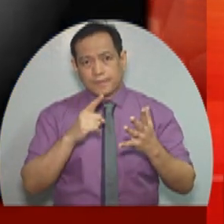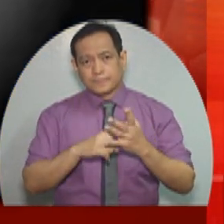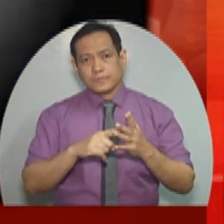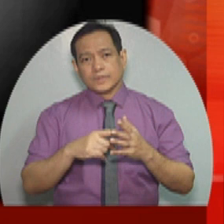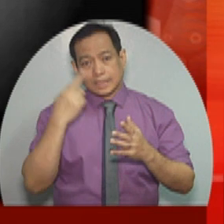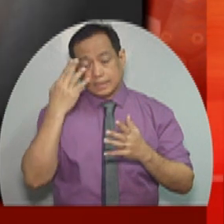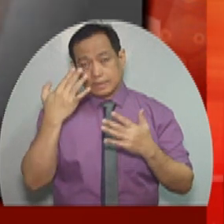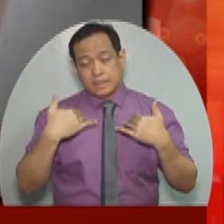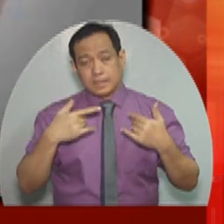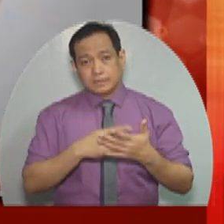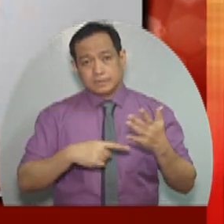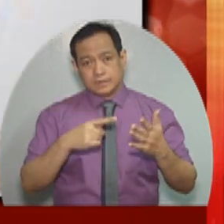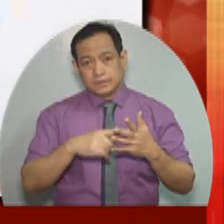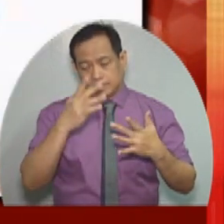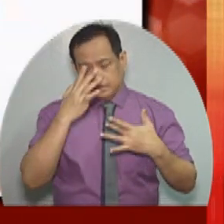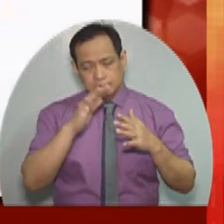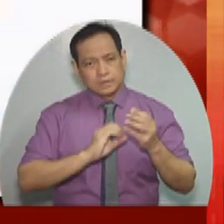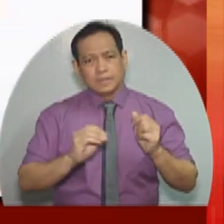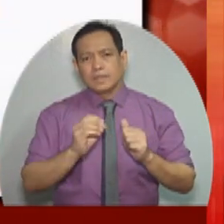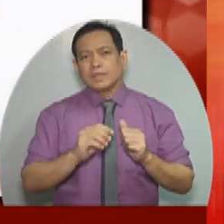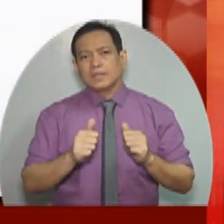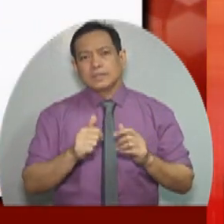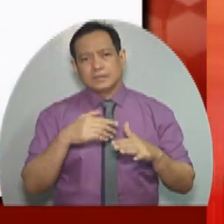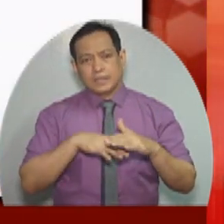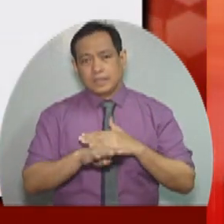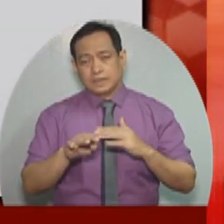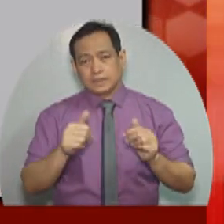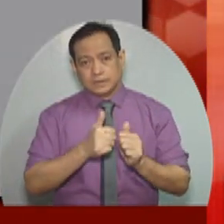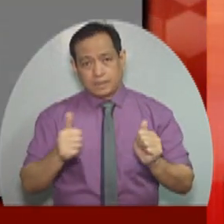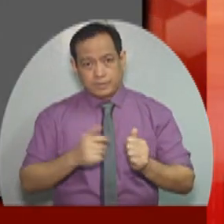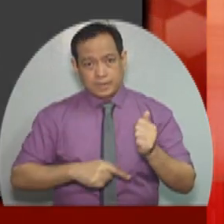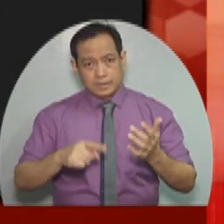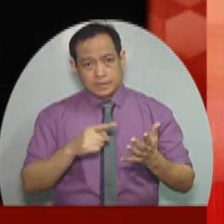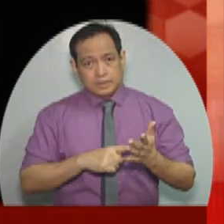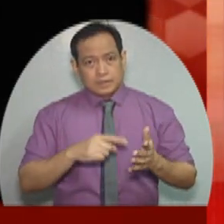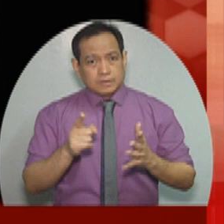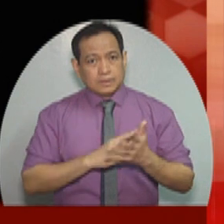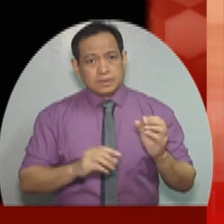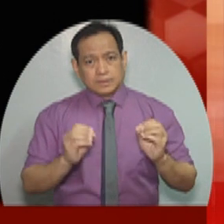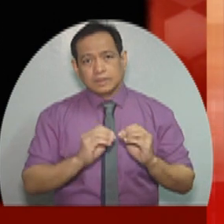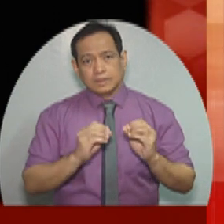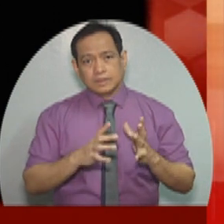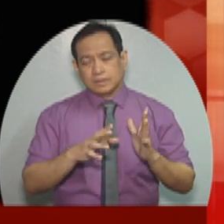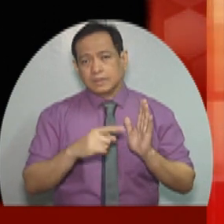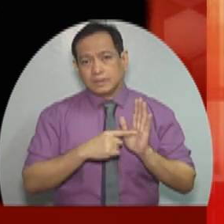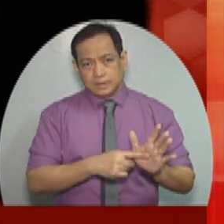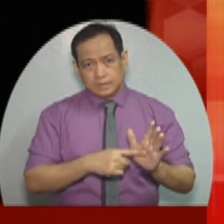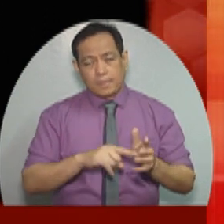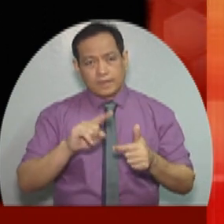ng osteosarcoma, kaya walang paraan para ito'y maiwasan. Kadalasan ay walang maralang sintomas